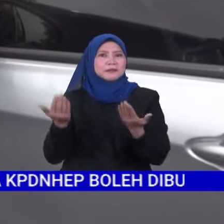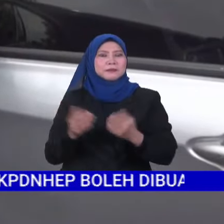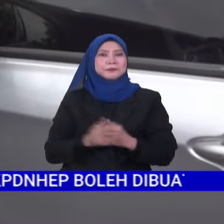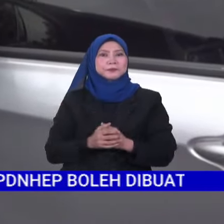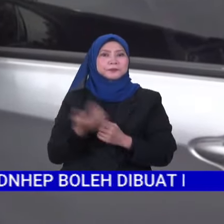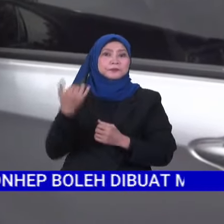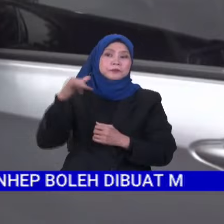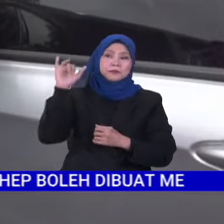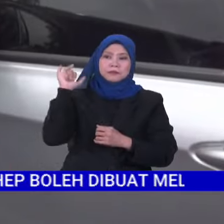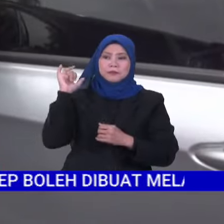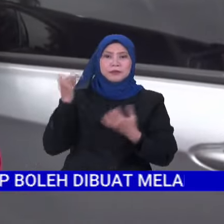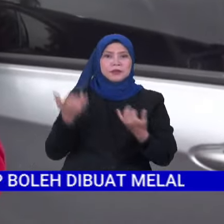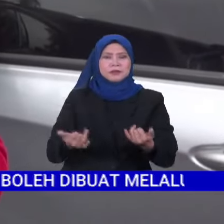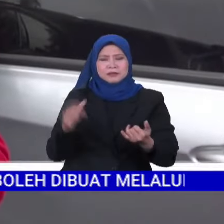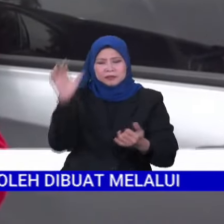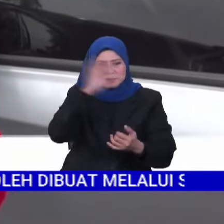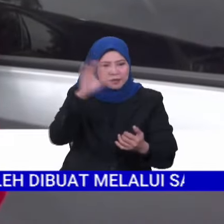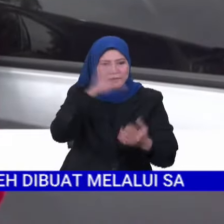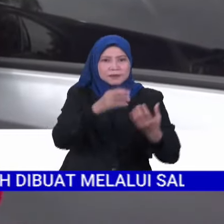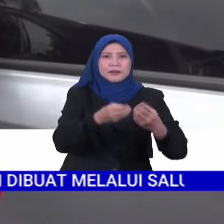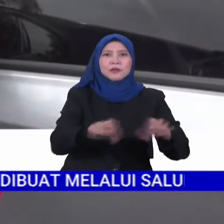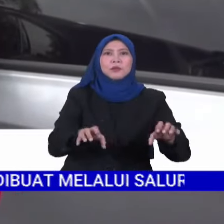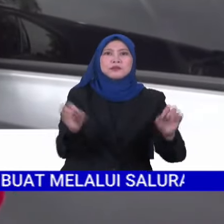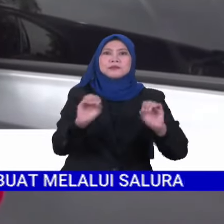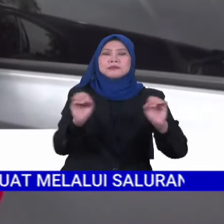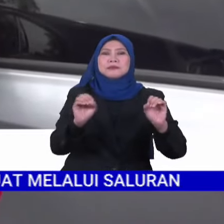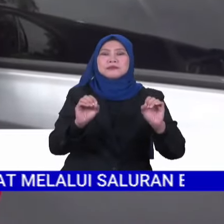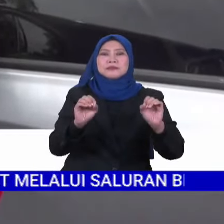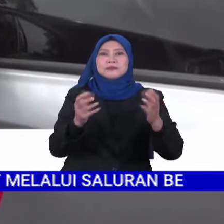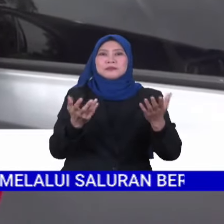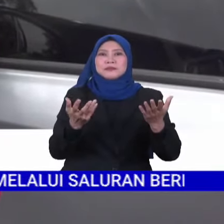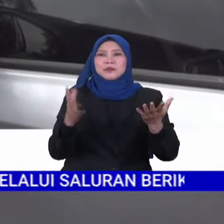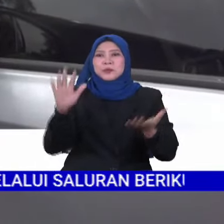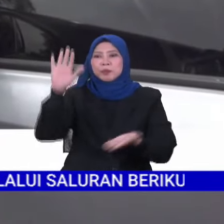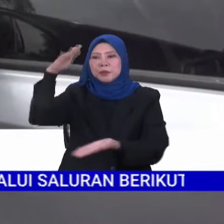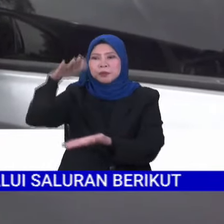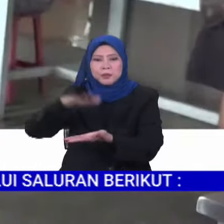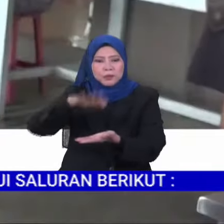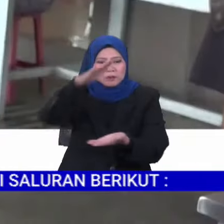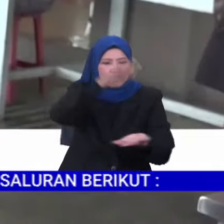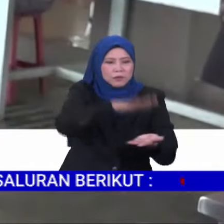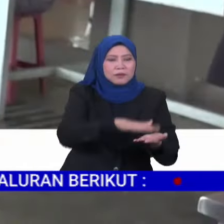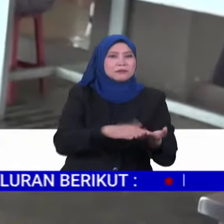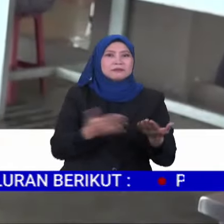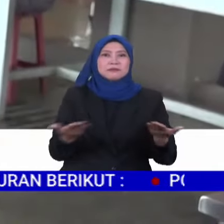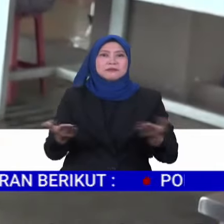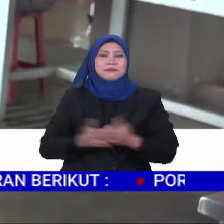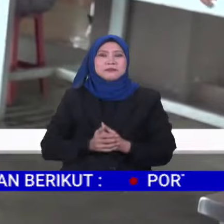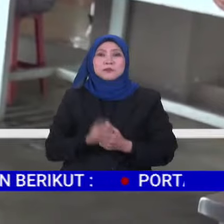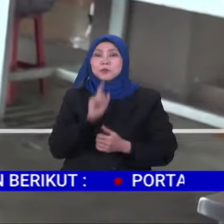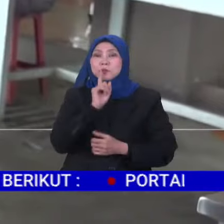sama gini-gini ngasih cycle of Duty kitab doa saya jelasin ya